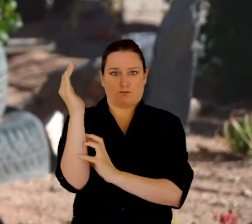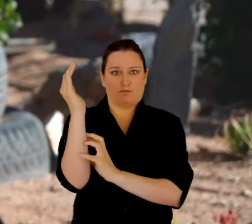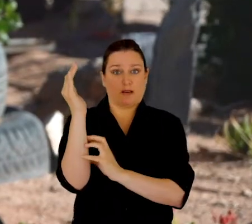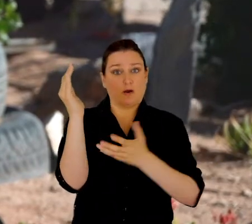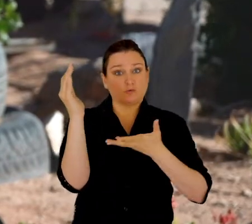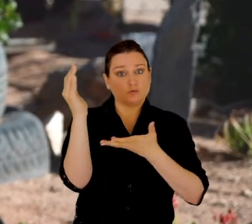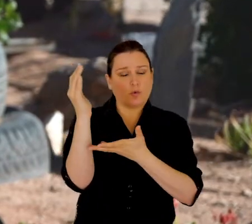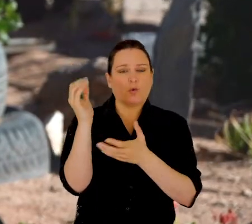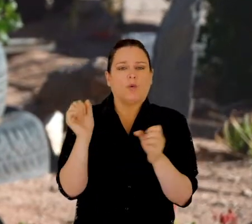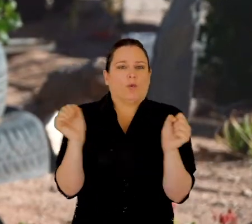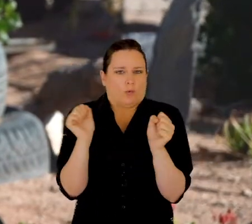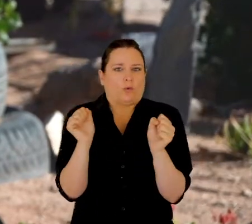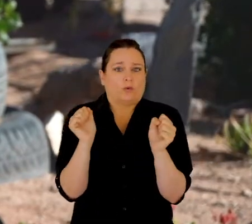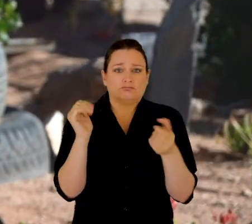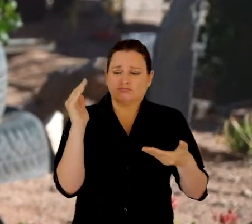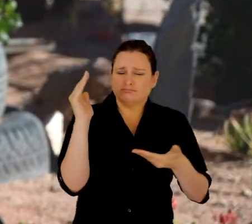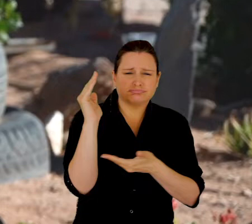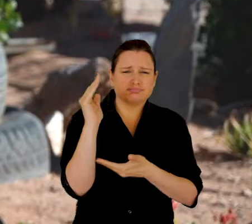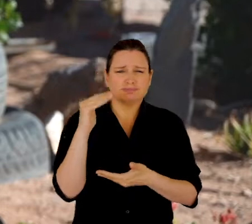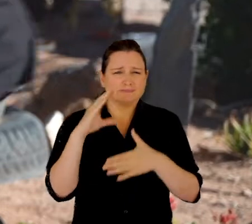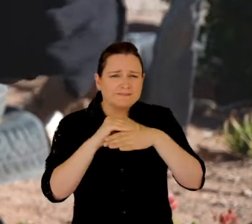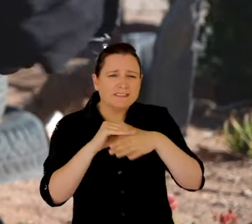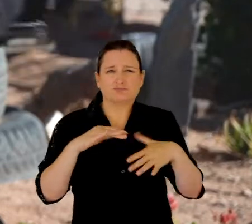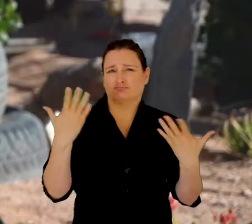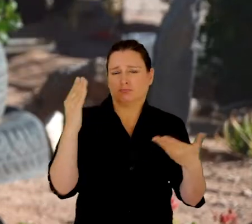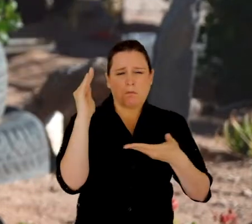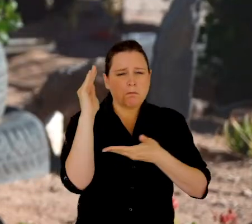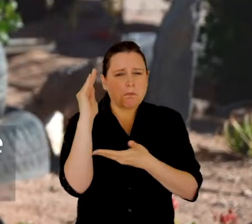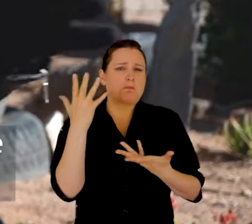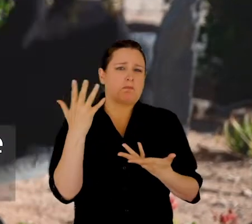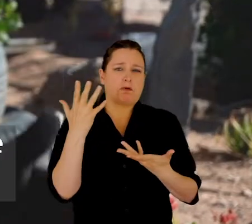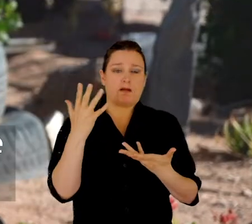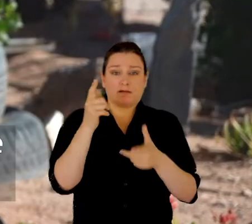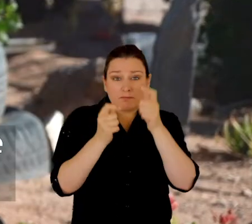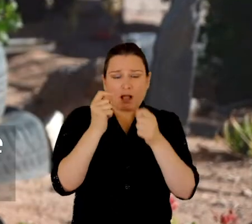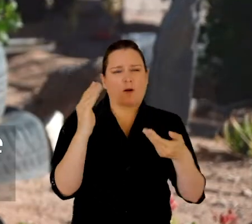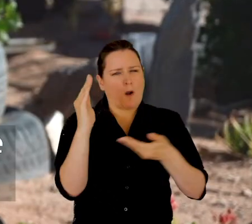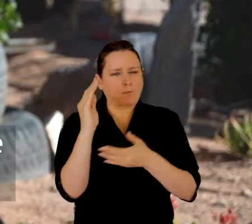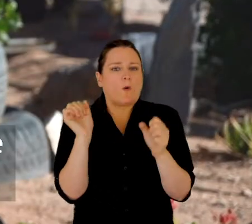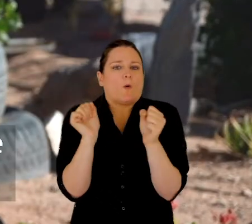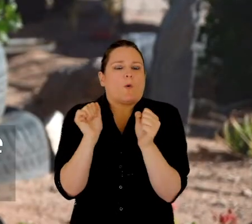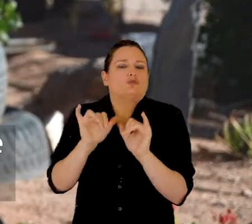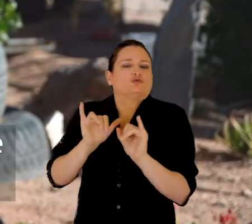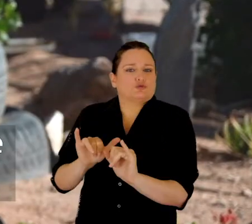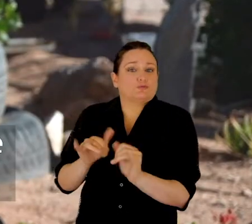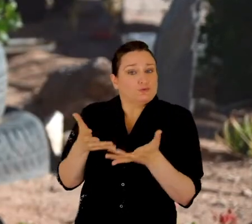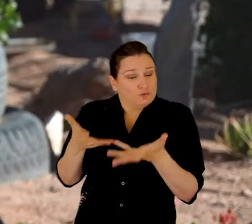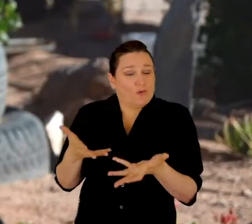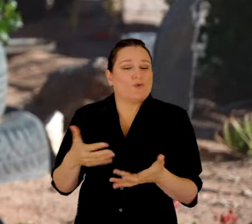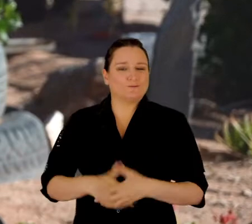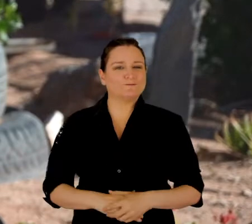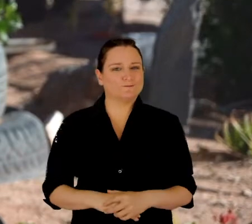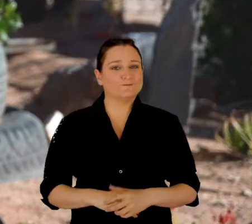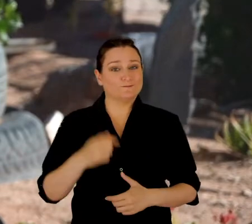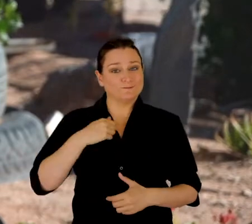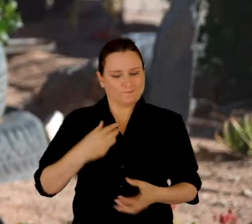koelkast. Daar wordt vlees ingezet, daar wordt melk ingezet. De grondstam maak je net zo een diertje met die kokerboom, maak je hem toe. Dit